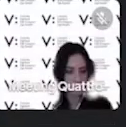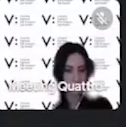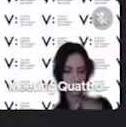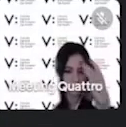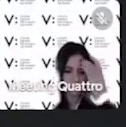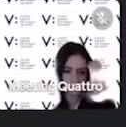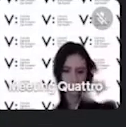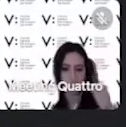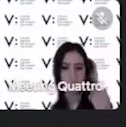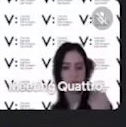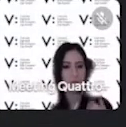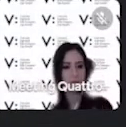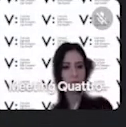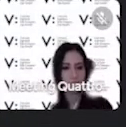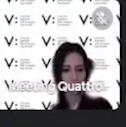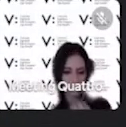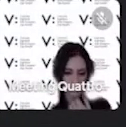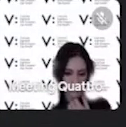il corso di lingua gratuito